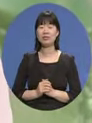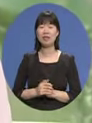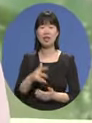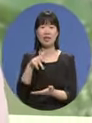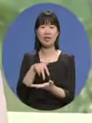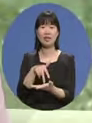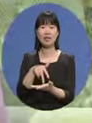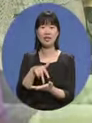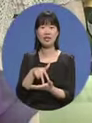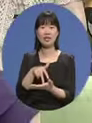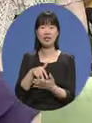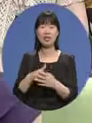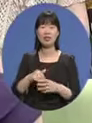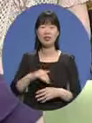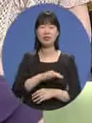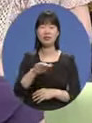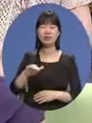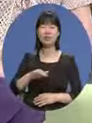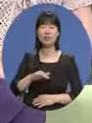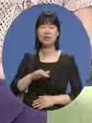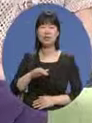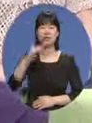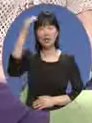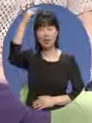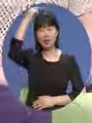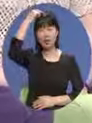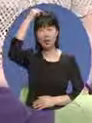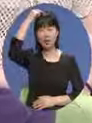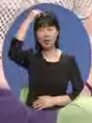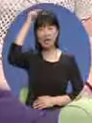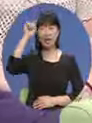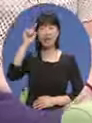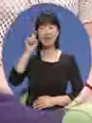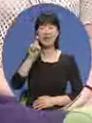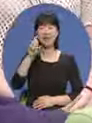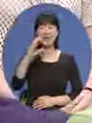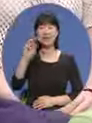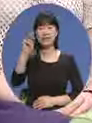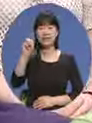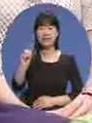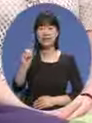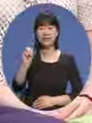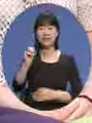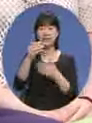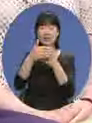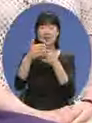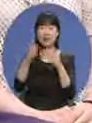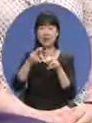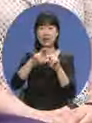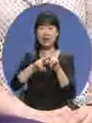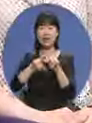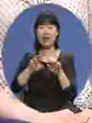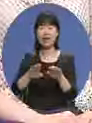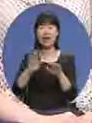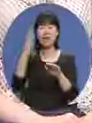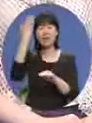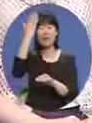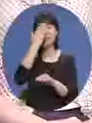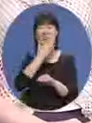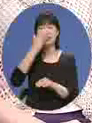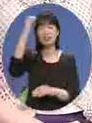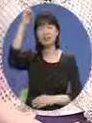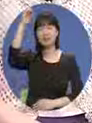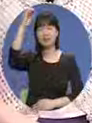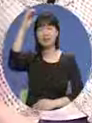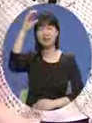그런 상황에서 우리 머리 정수리 위에 한 10cm쯤 되는 그 공간에 아주 맑은